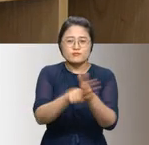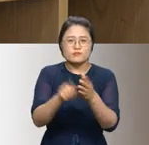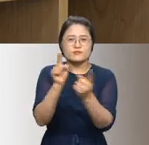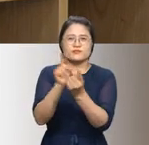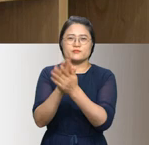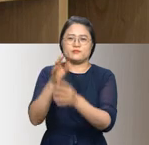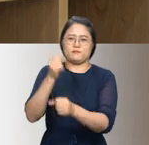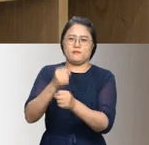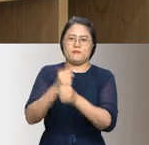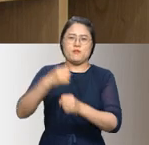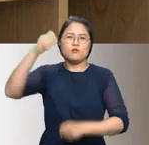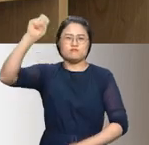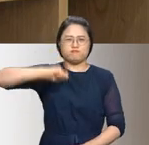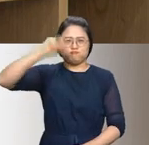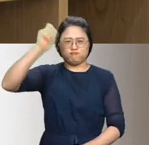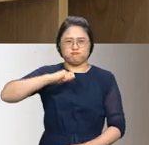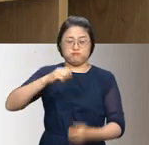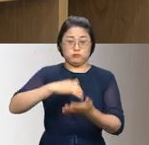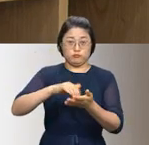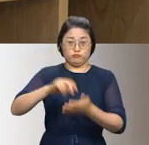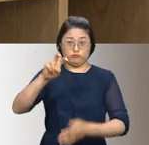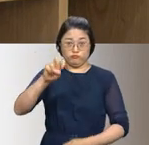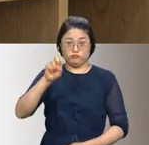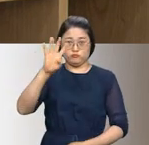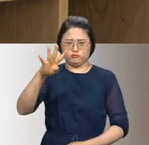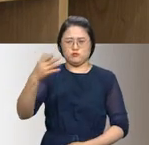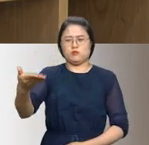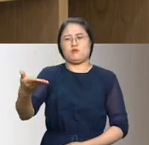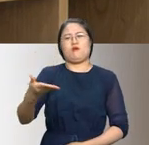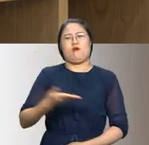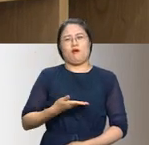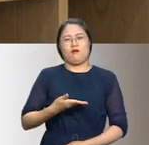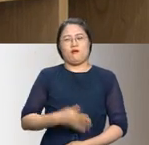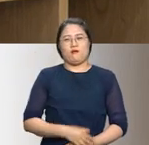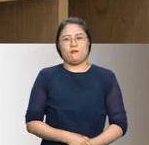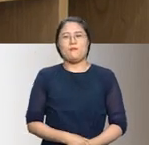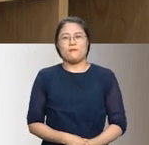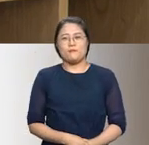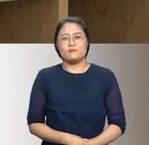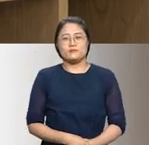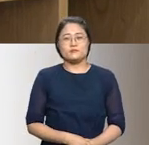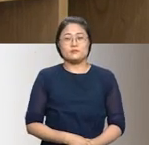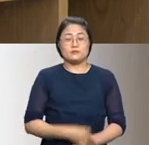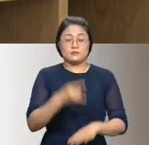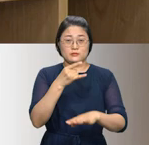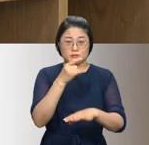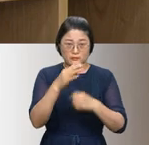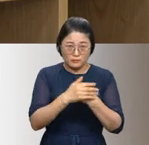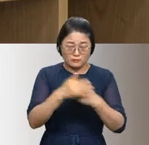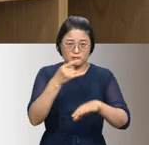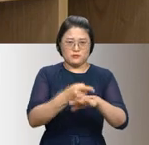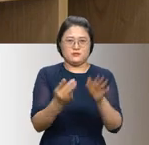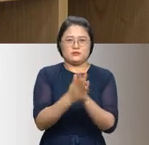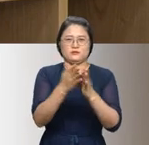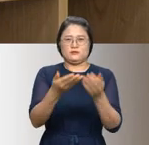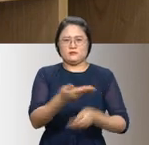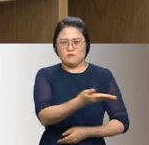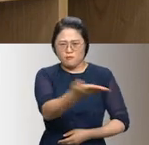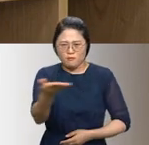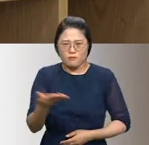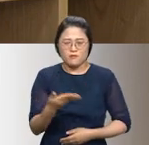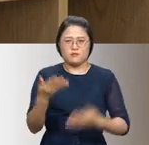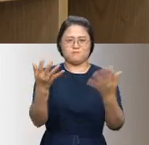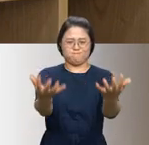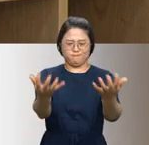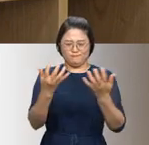위해서 직접 만든 부채를 24개도 이렇게 포함이 되어 있다고 하는 말씀을 드리고요. 우리 의왕 시민 여러분들께서 많이